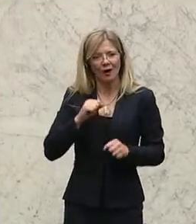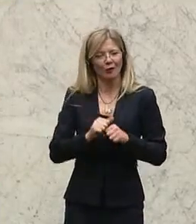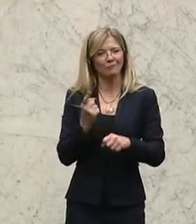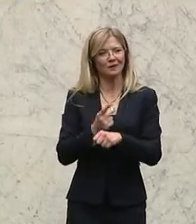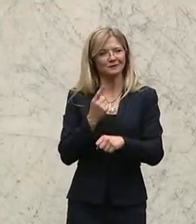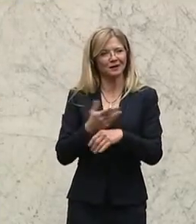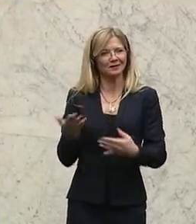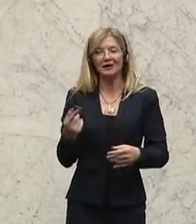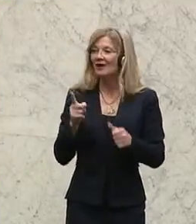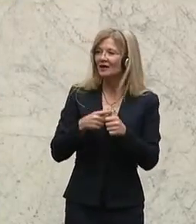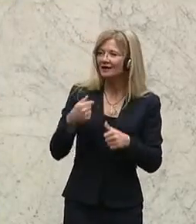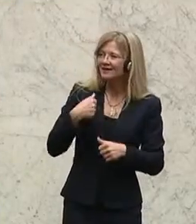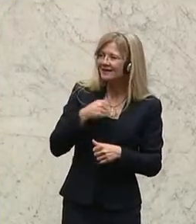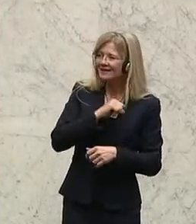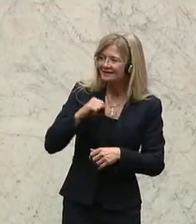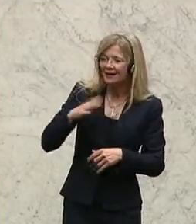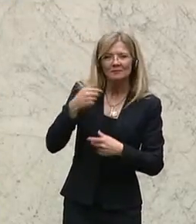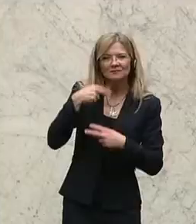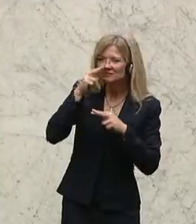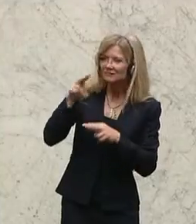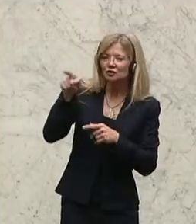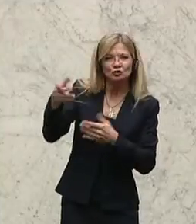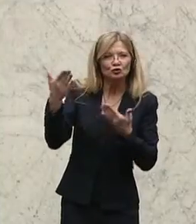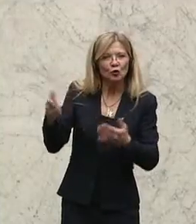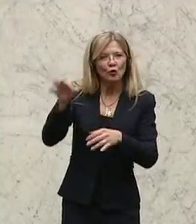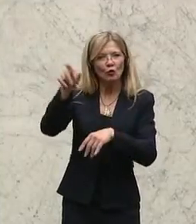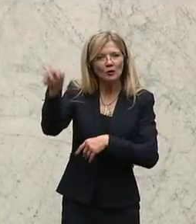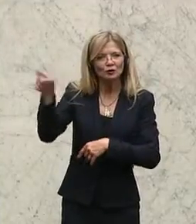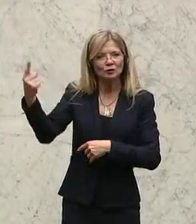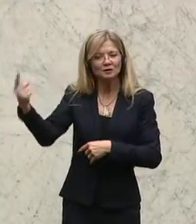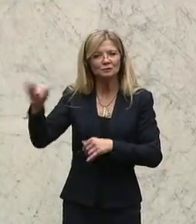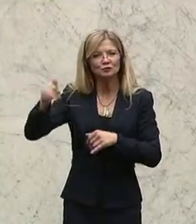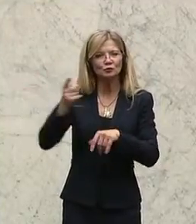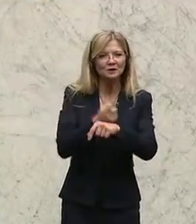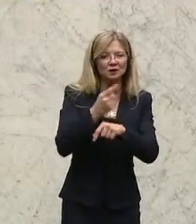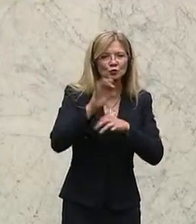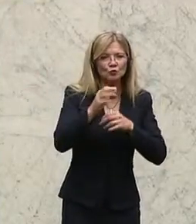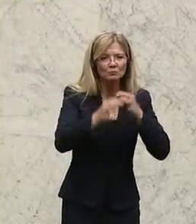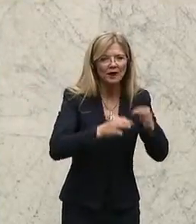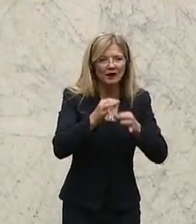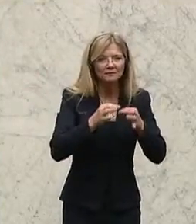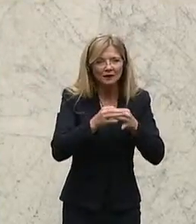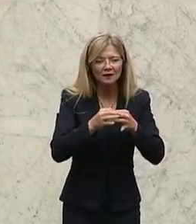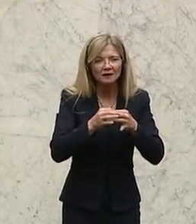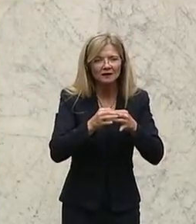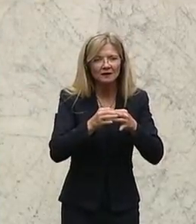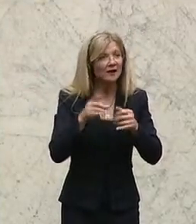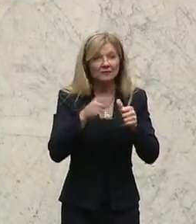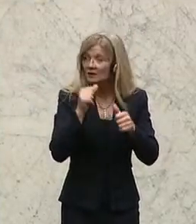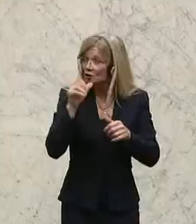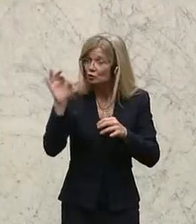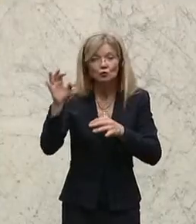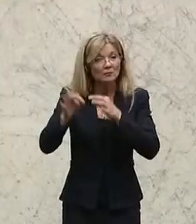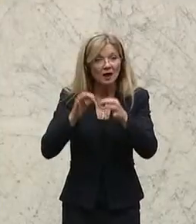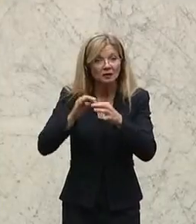Patienten hauptamtlich und federführend behandeln müssen, nicht gut behandle, dann werden die im Gegenzug natürlich das Schlechte weitergeben müssen.